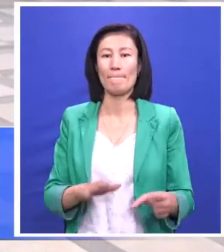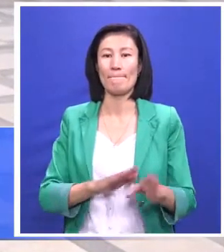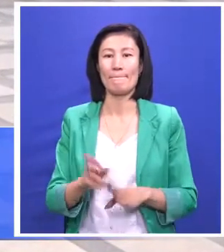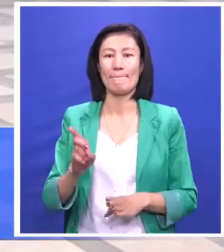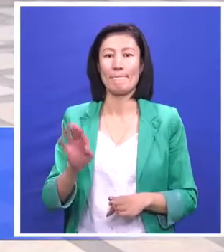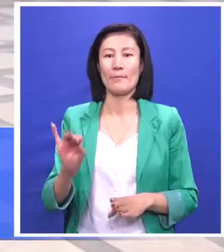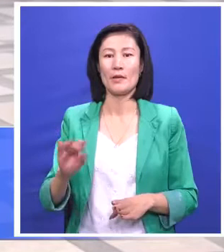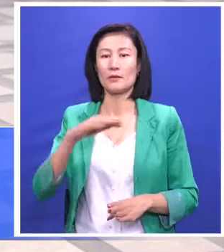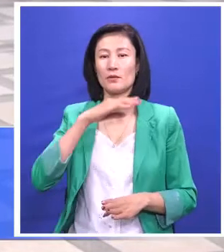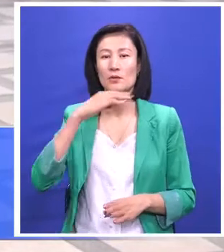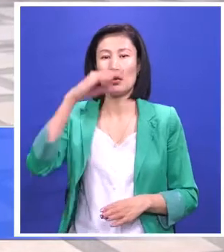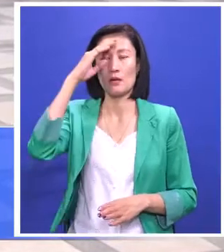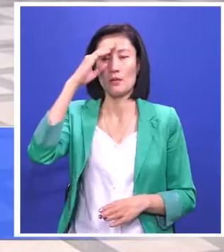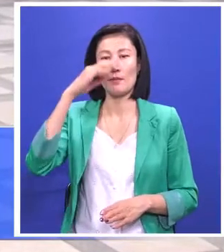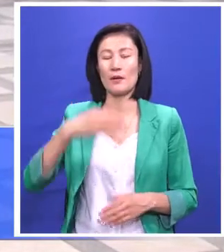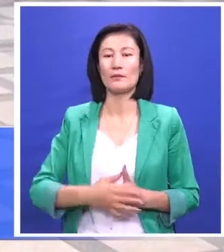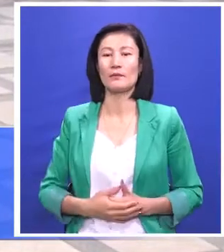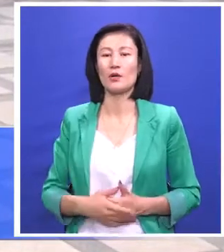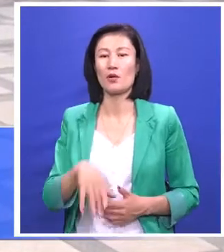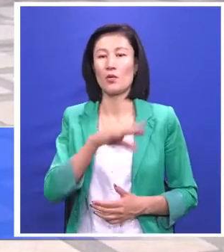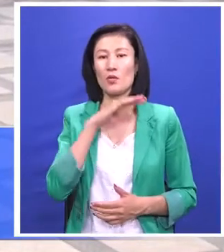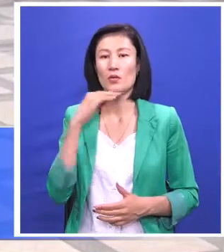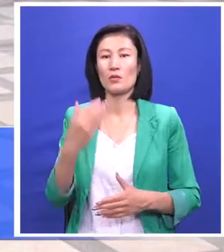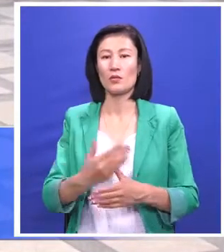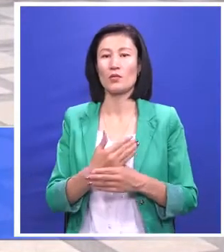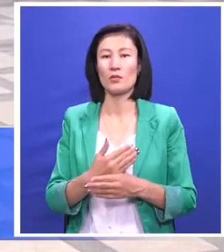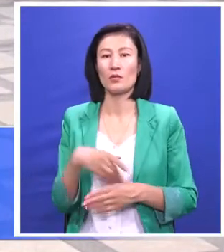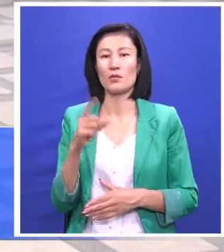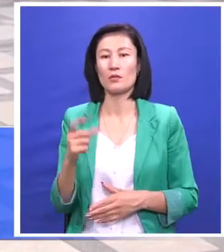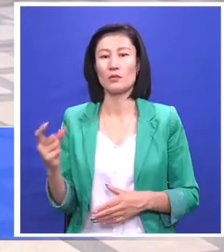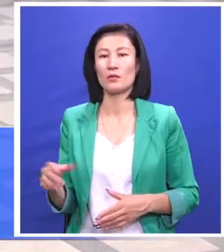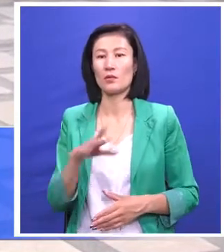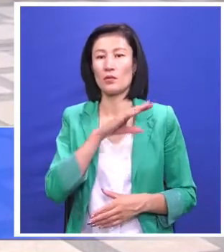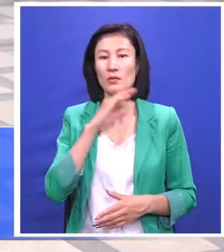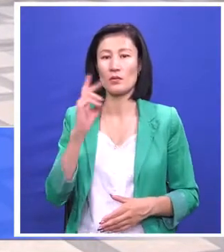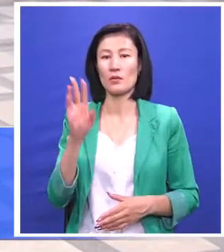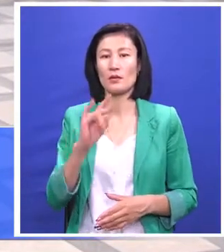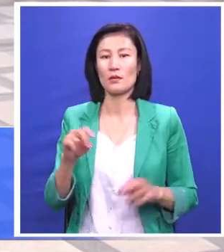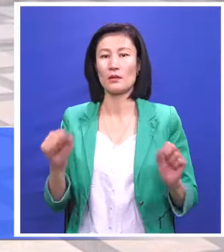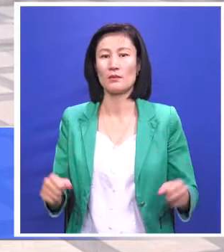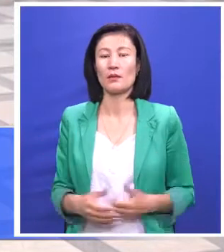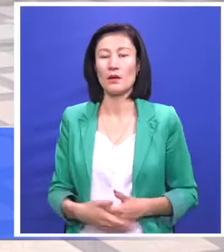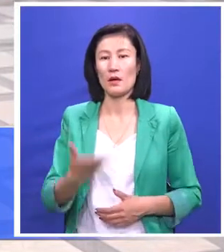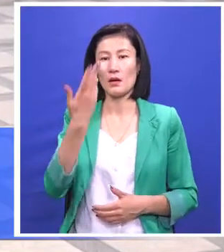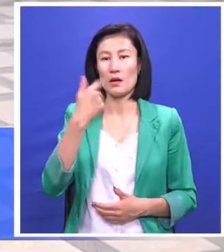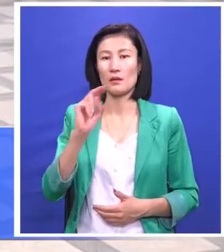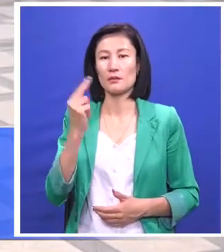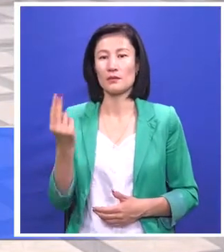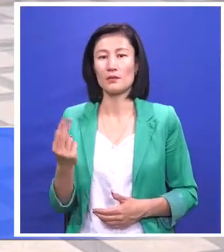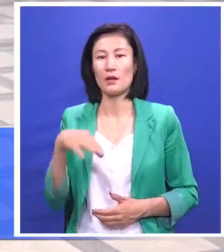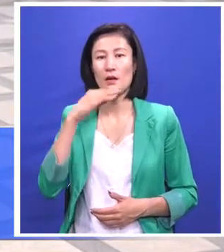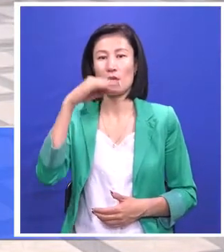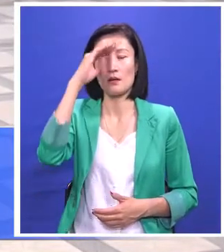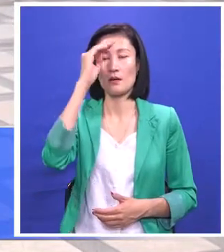біздің әкеміз көп деген жәрдем жасаған, мына студенттердің көңілін ешқашан қалдырмаған. Қаншама студенттер